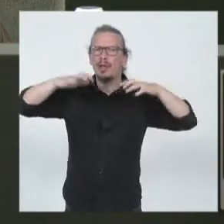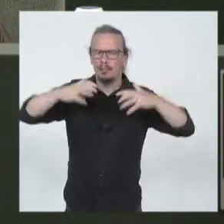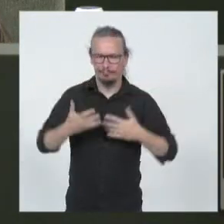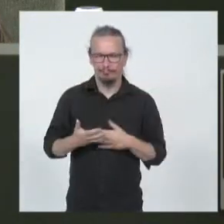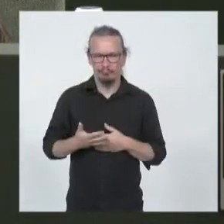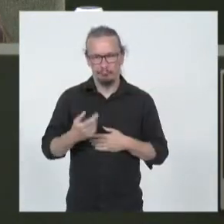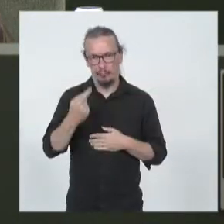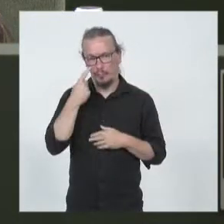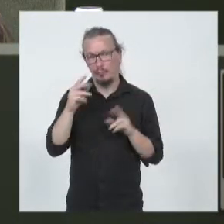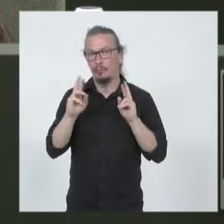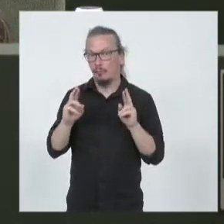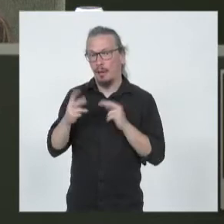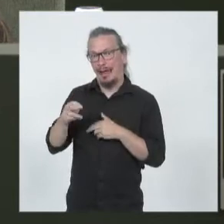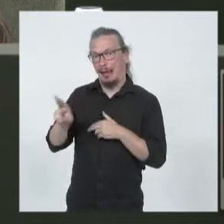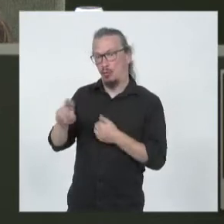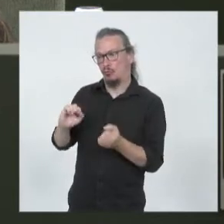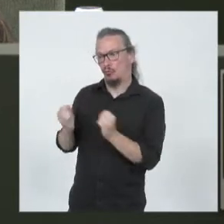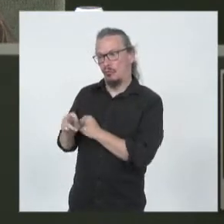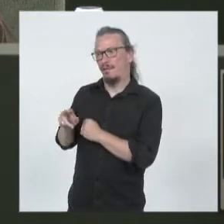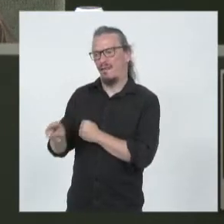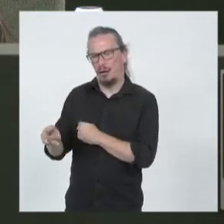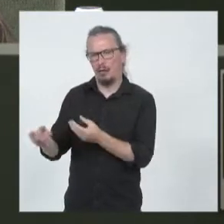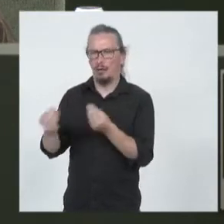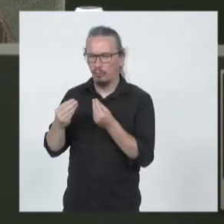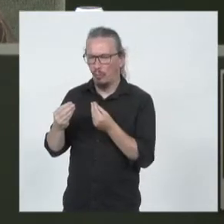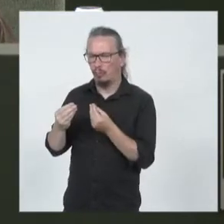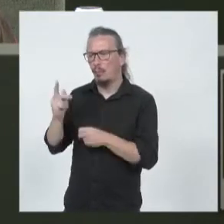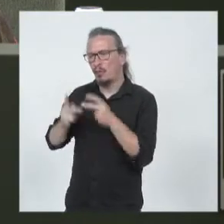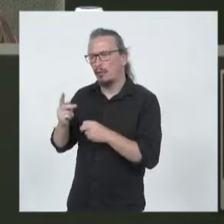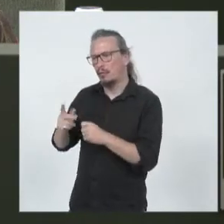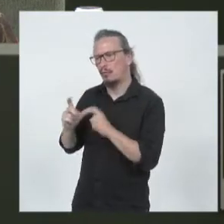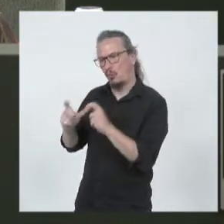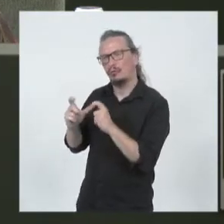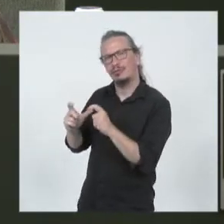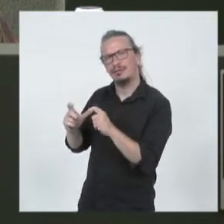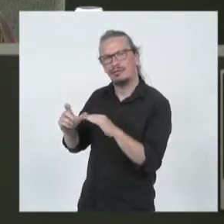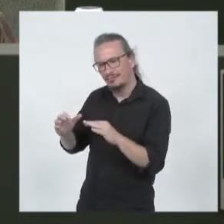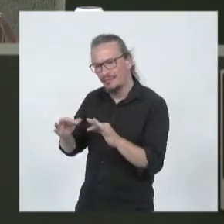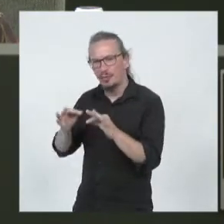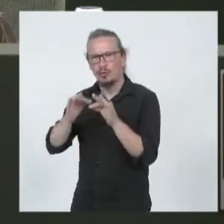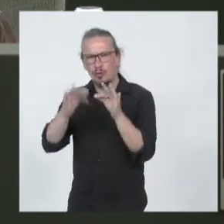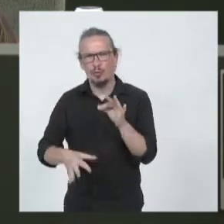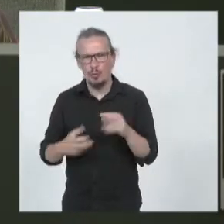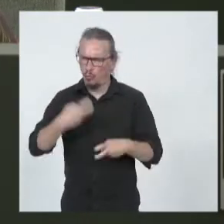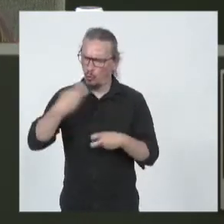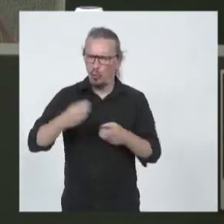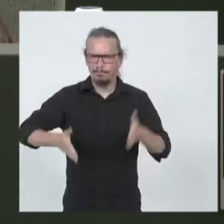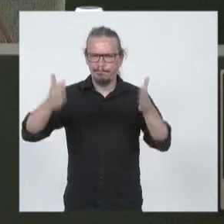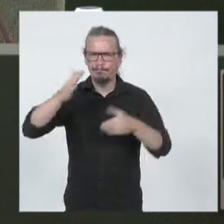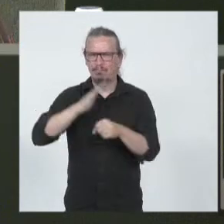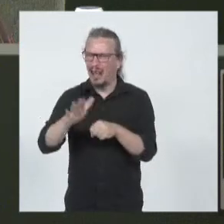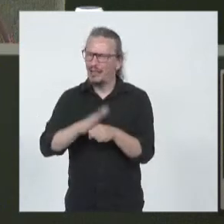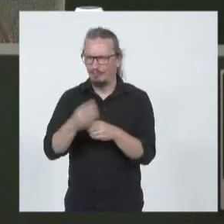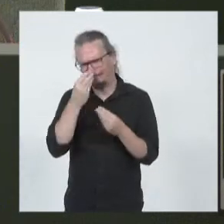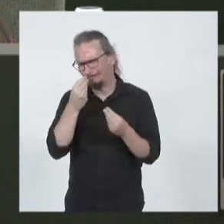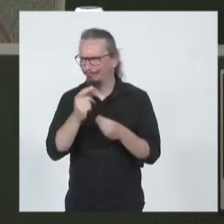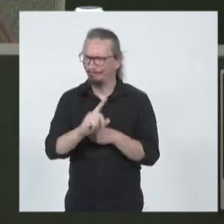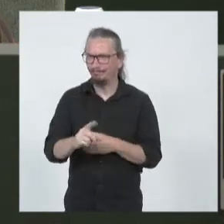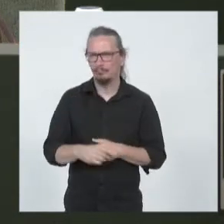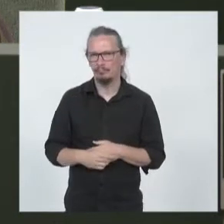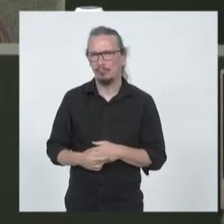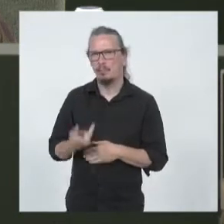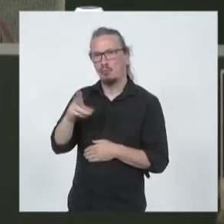impatience la révision du PLU qui représente un autre levier car la solution ne peut se limiter à des ouvrages en dur. Nous espérons que le PLU